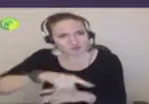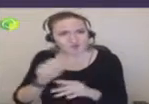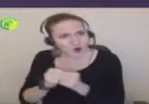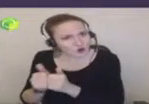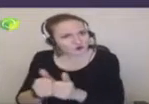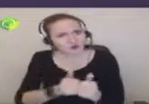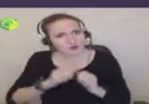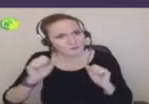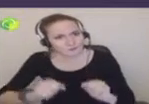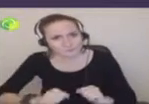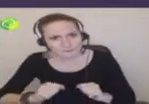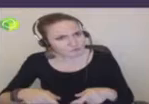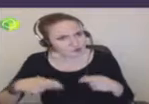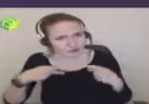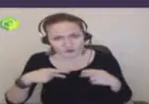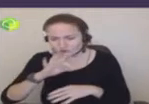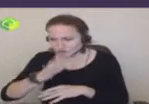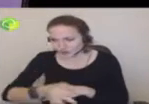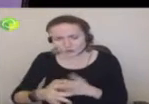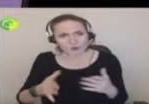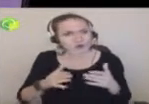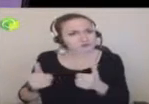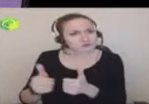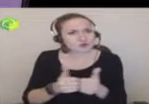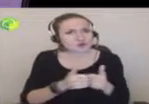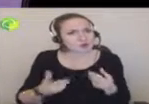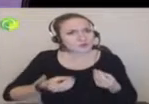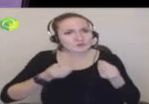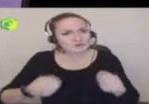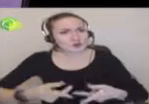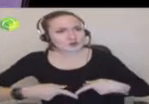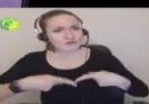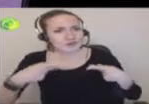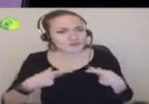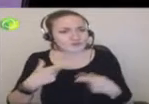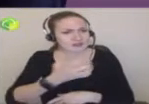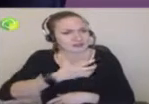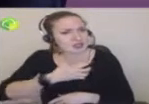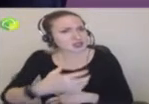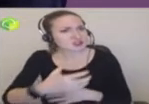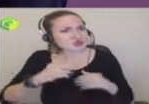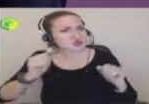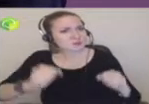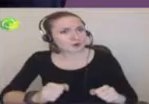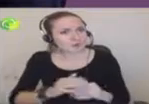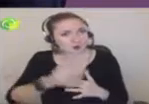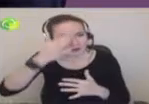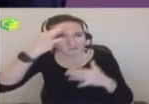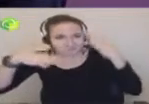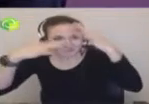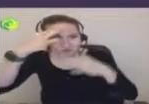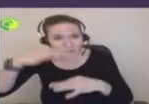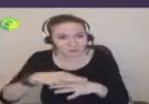nous enrichissions notre quotidien les uns des autres avec la capacité créative des personnes